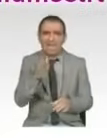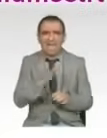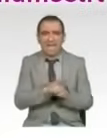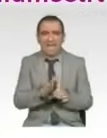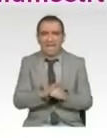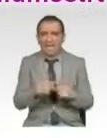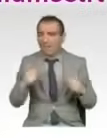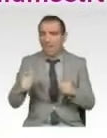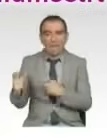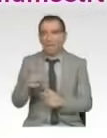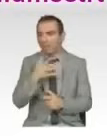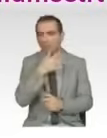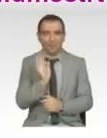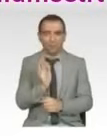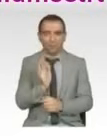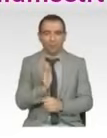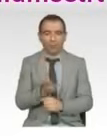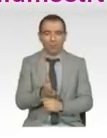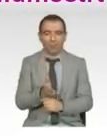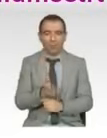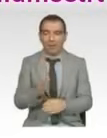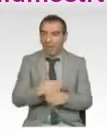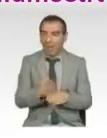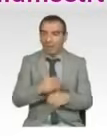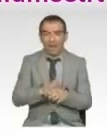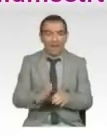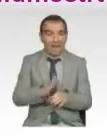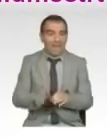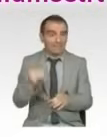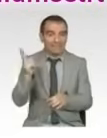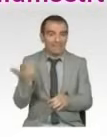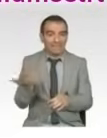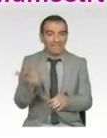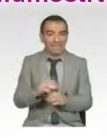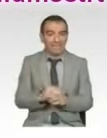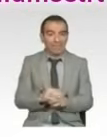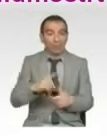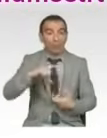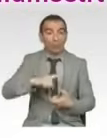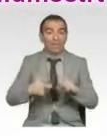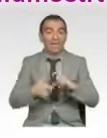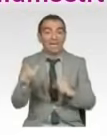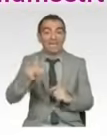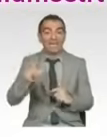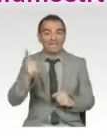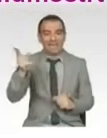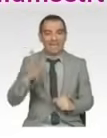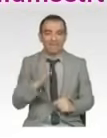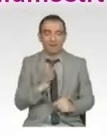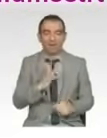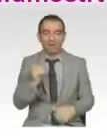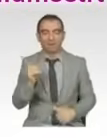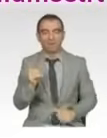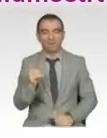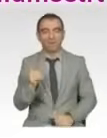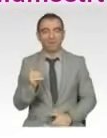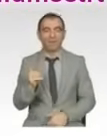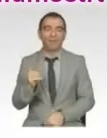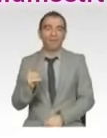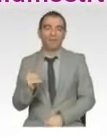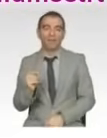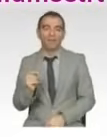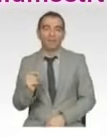Kayseri nerede bilmiyorum. Bir de neden Kayseri? Uluslararası lise bir tek oradaydı. Ha, anladım, tamam.